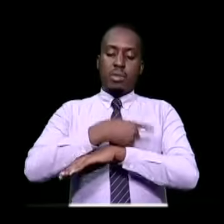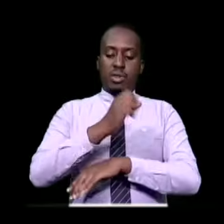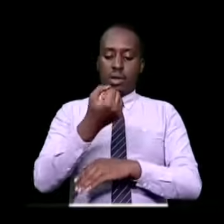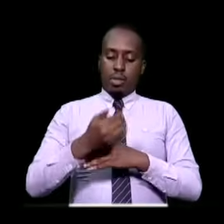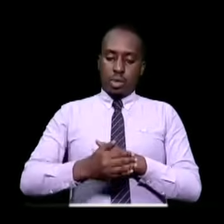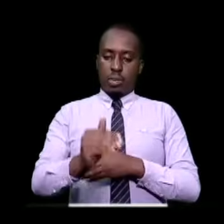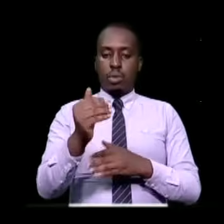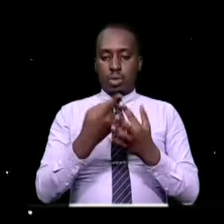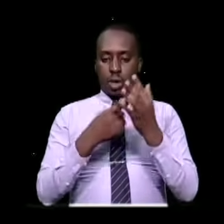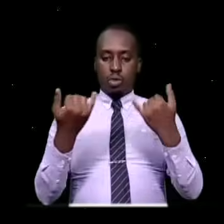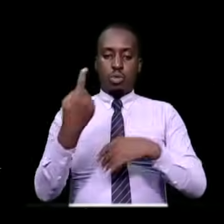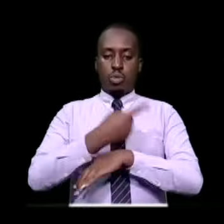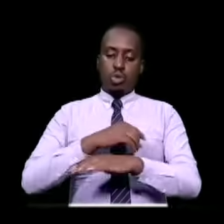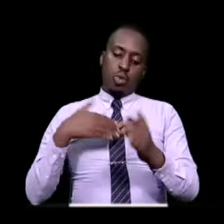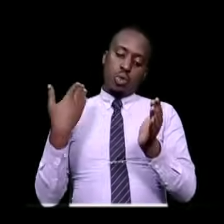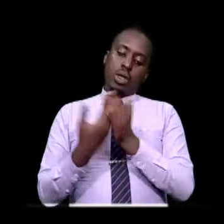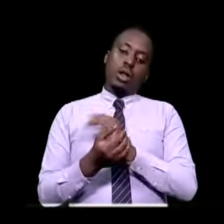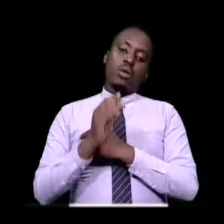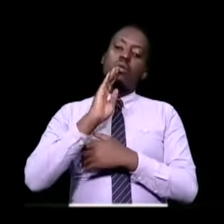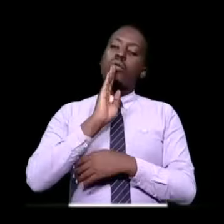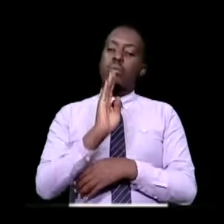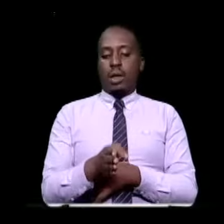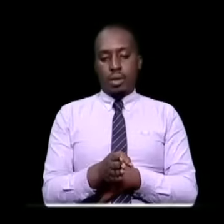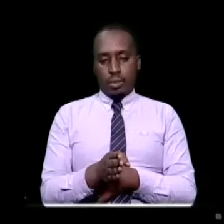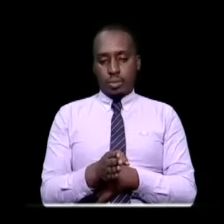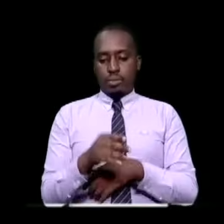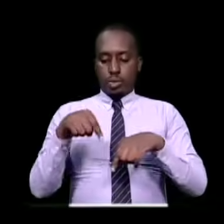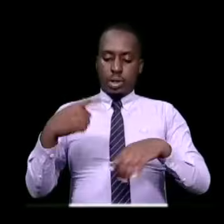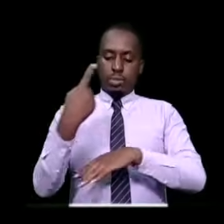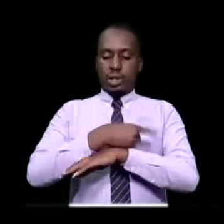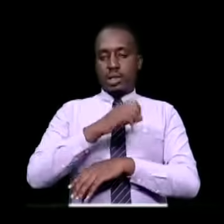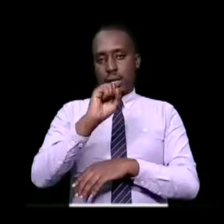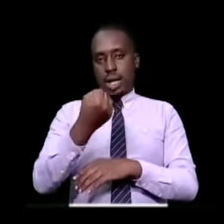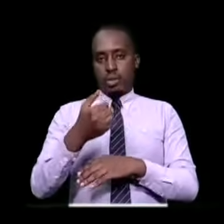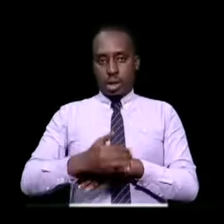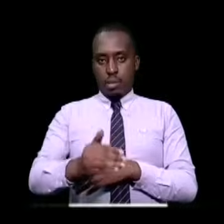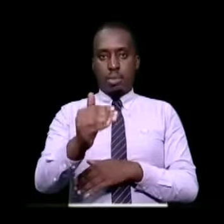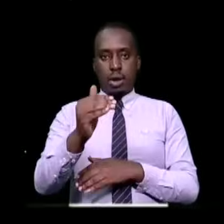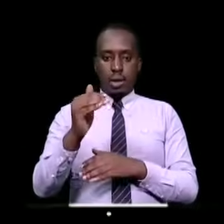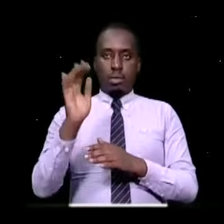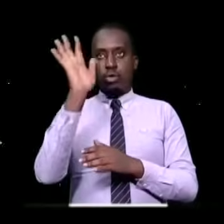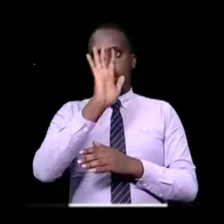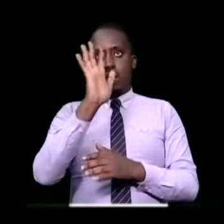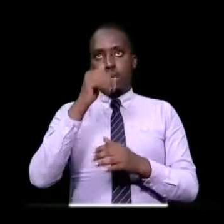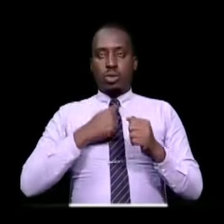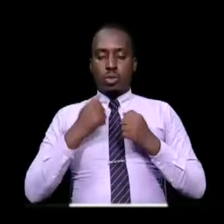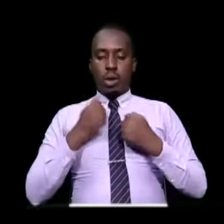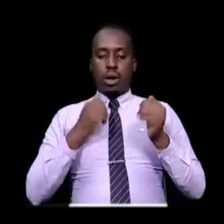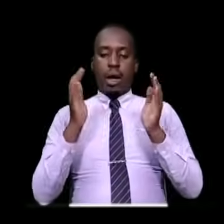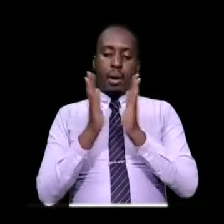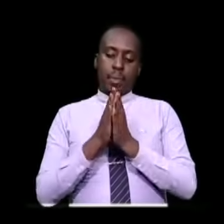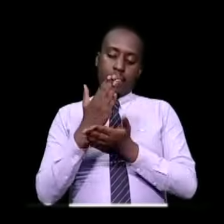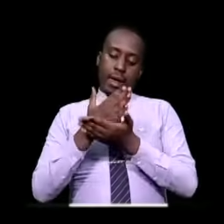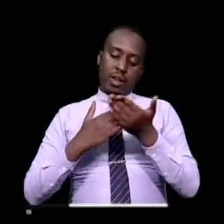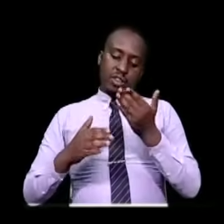imbere duhereye umunsi kugera ku munsi wo ku cyumweru. Muri iminsi itanu rero iri imbere mu kirere cy'u Rwanda ndetse